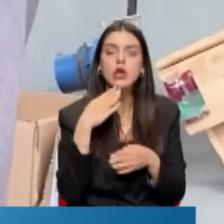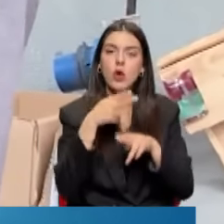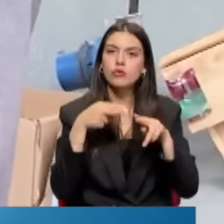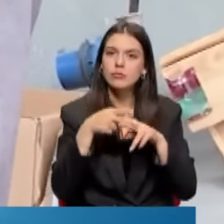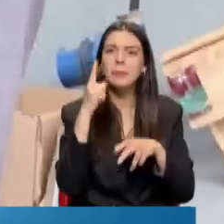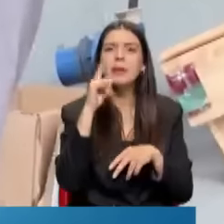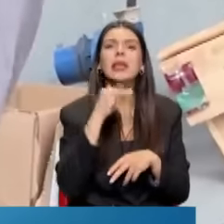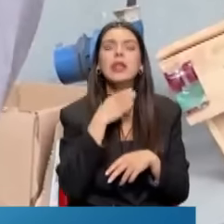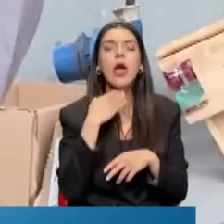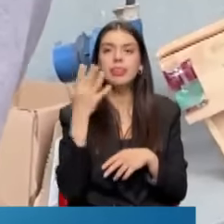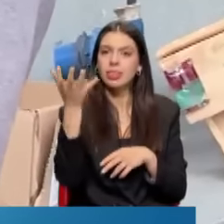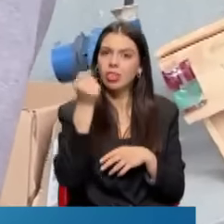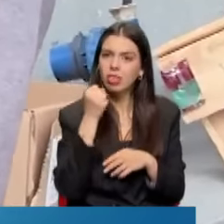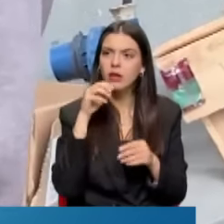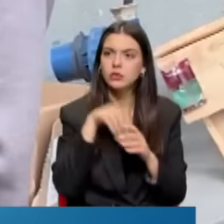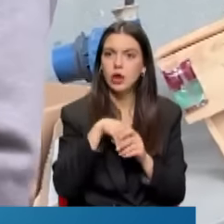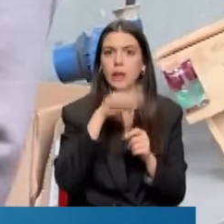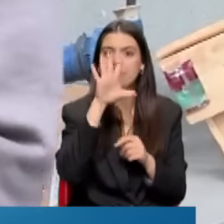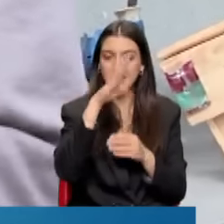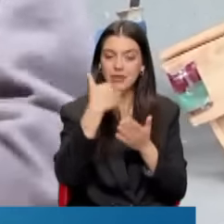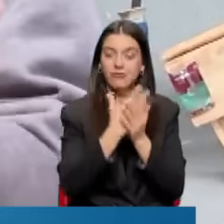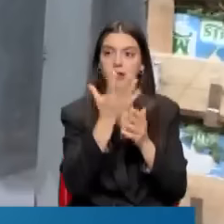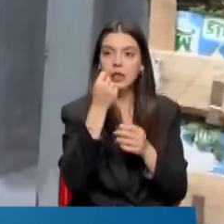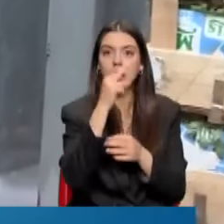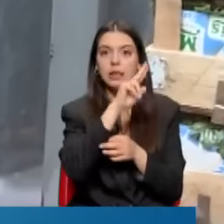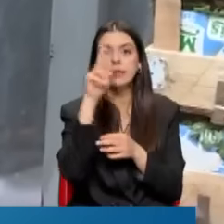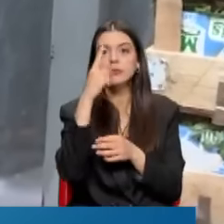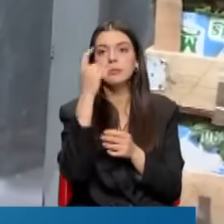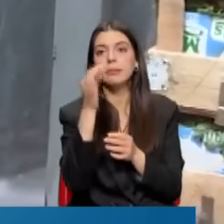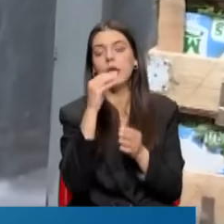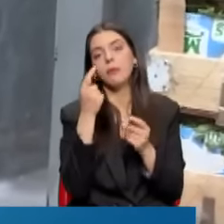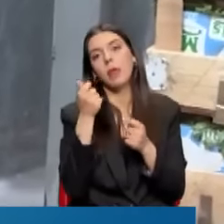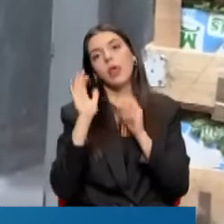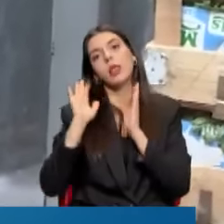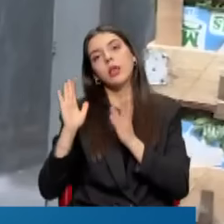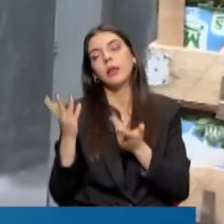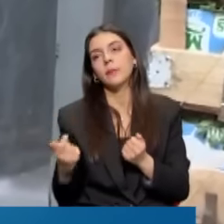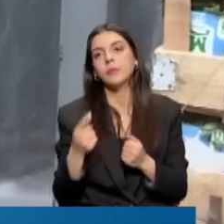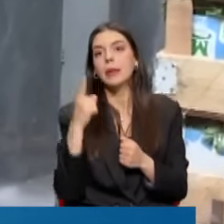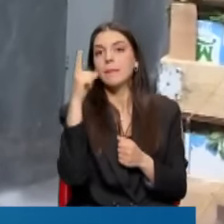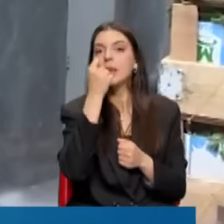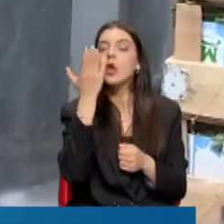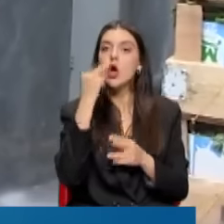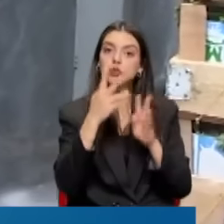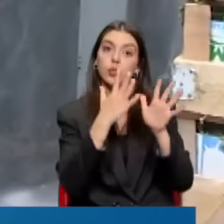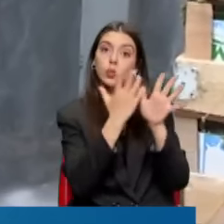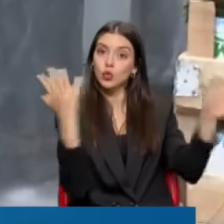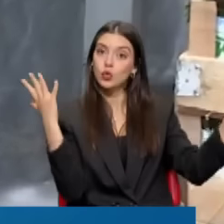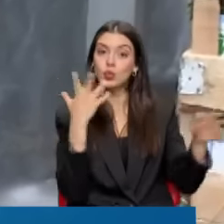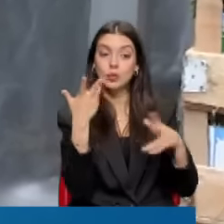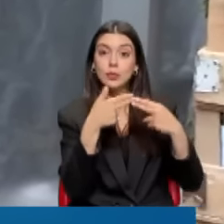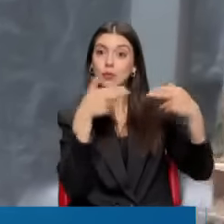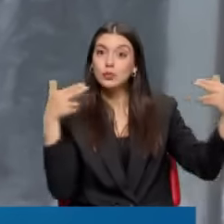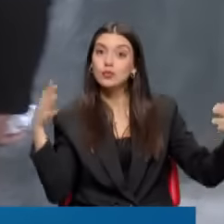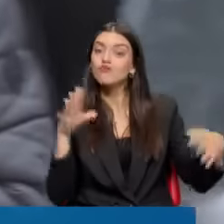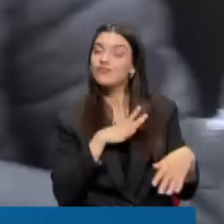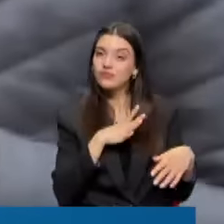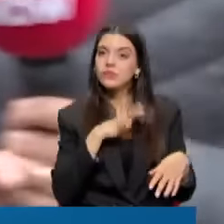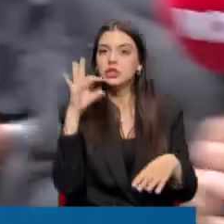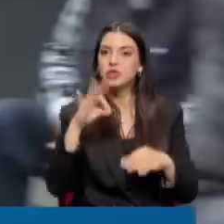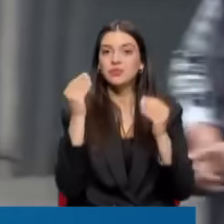et alacağım 600 L şuradan beş tekmek aldım 700 1 milyar gitti Bir ay öncesine kadar et süt kurumunun önünde uzayıp giden kuyruklar oluyordu ama